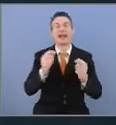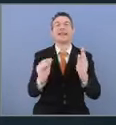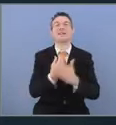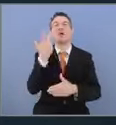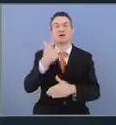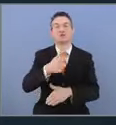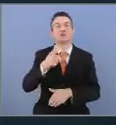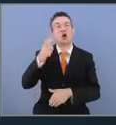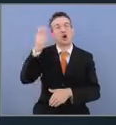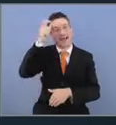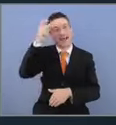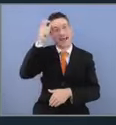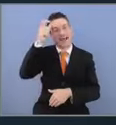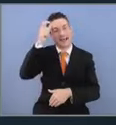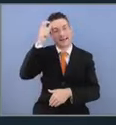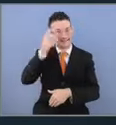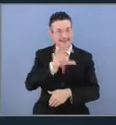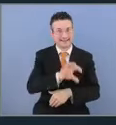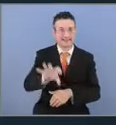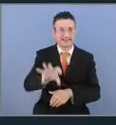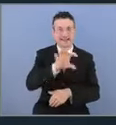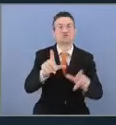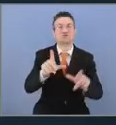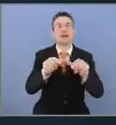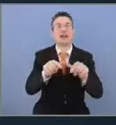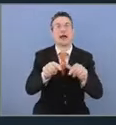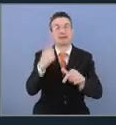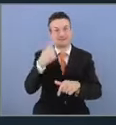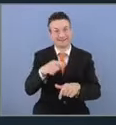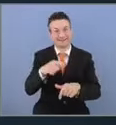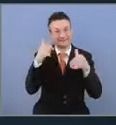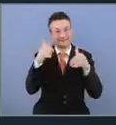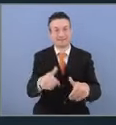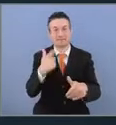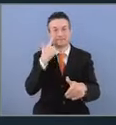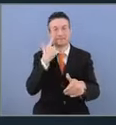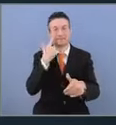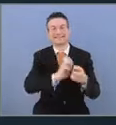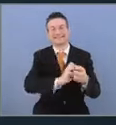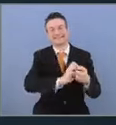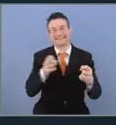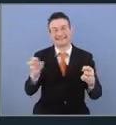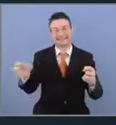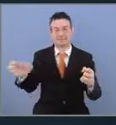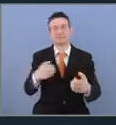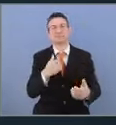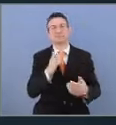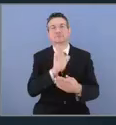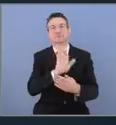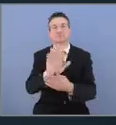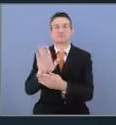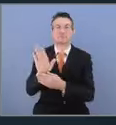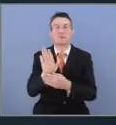Noi presenteremo in quella sede una batteria di strumenti, alcuni proseguendo